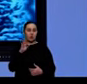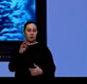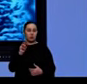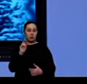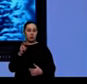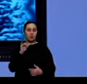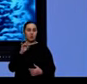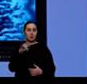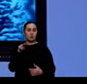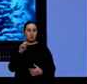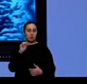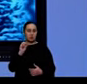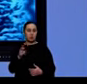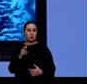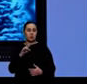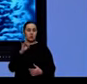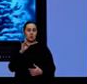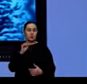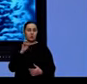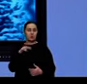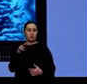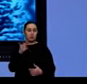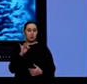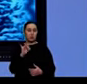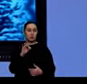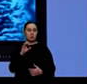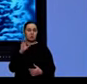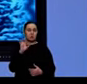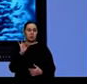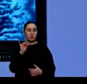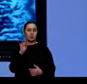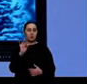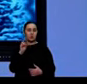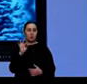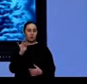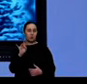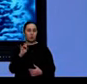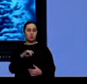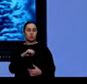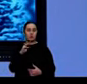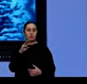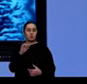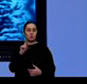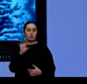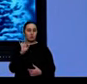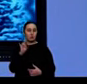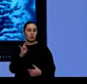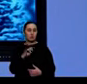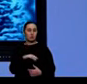чақмоқ, ўрдак, ранда, бинокор,